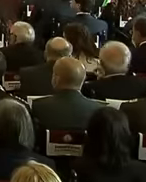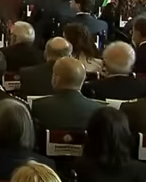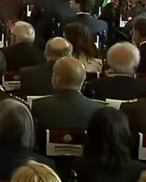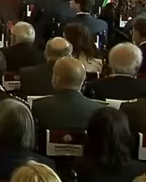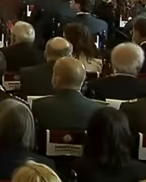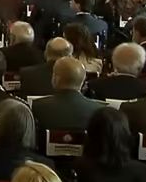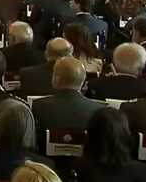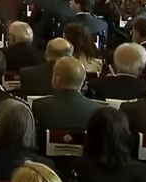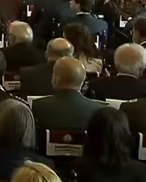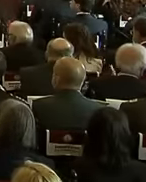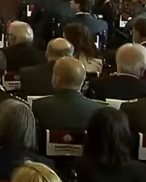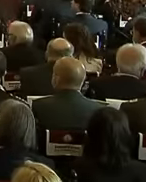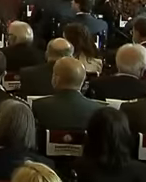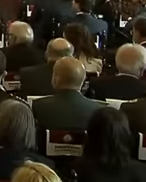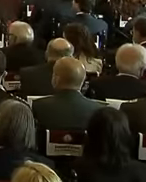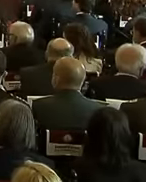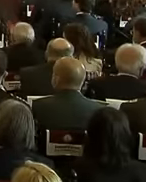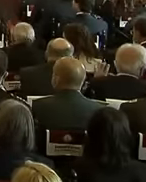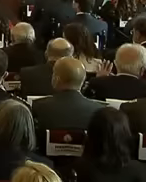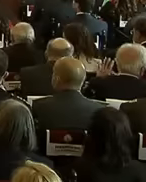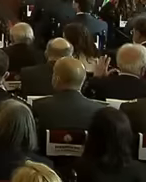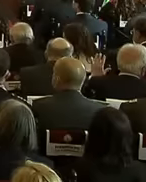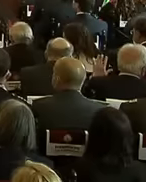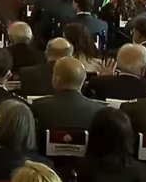poi diamo tutto anche